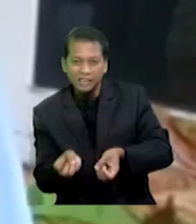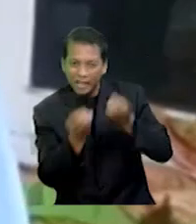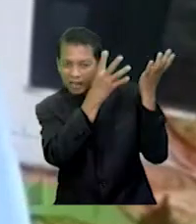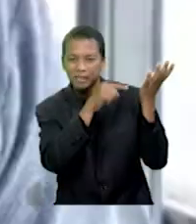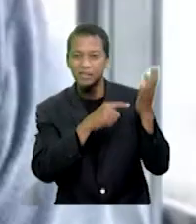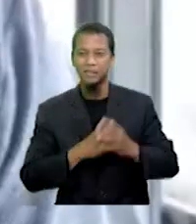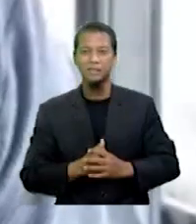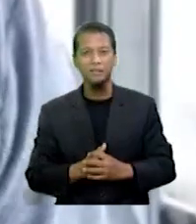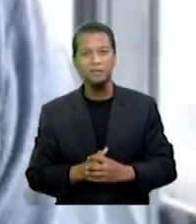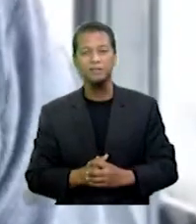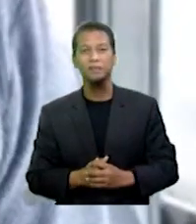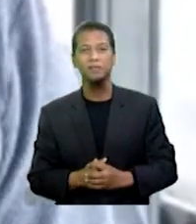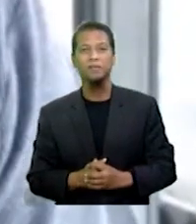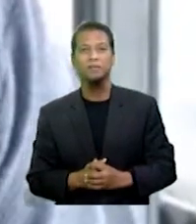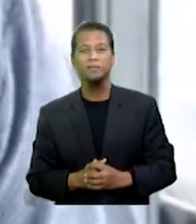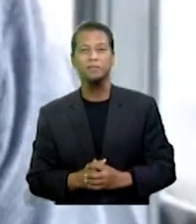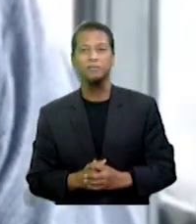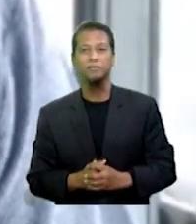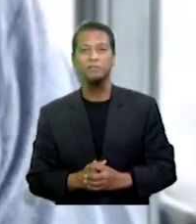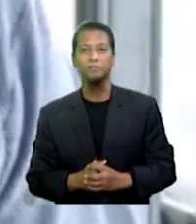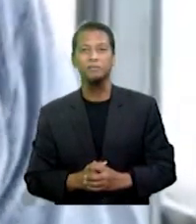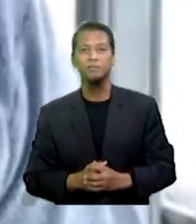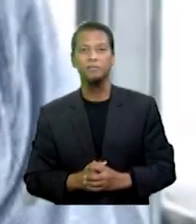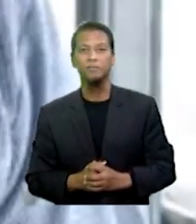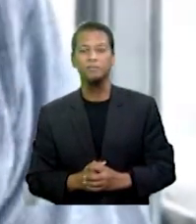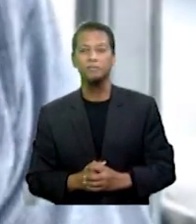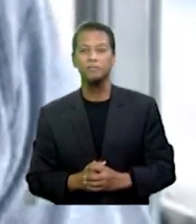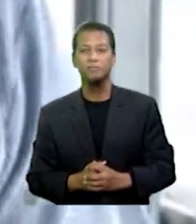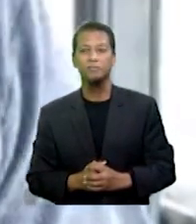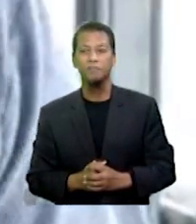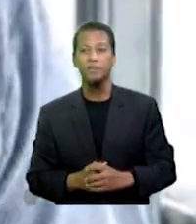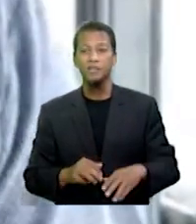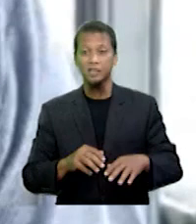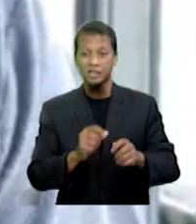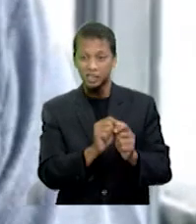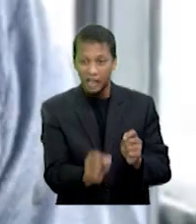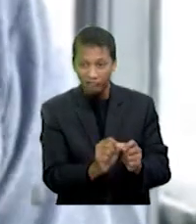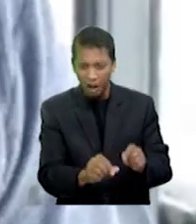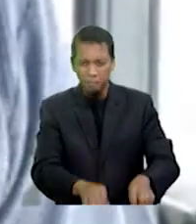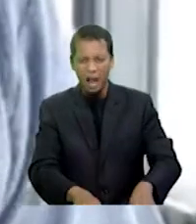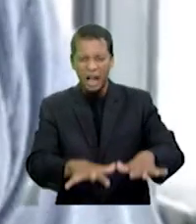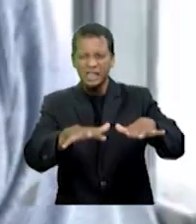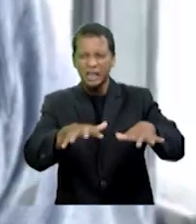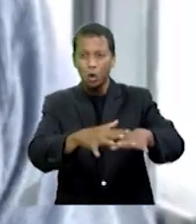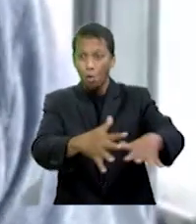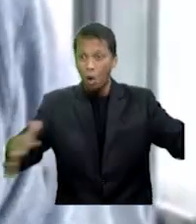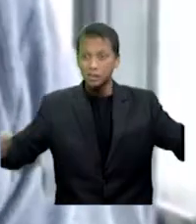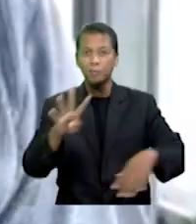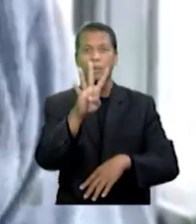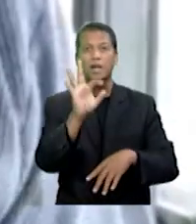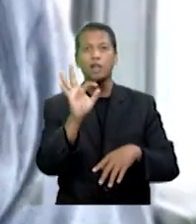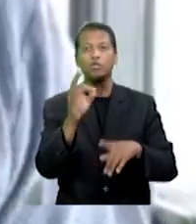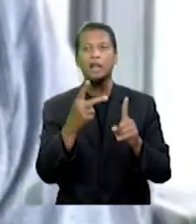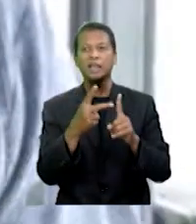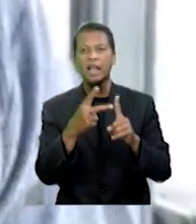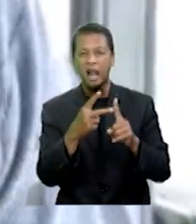dinaikin ke atas. Sawah itu sekitar 400 hektar. Dan rumah itu sekitar 150 kakak.